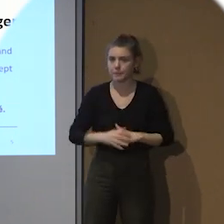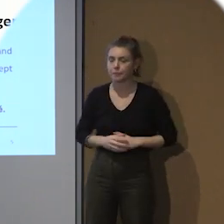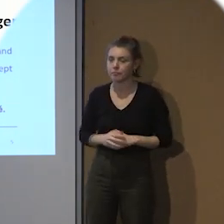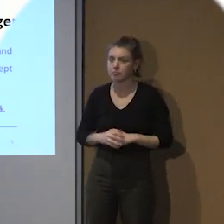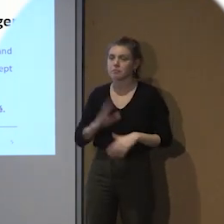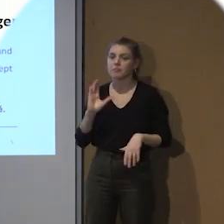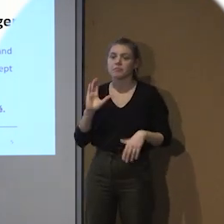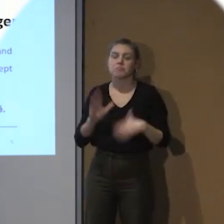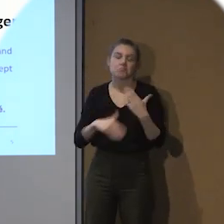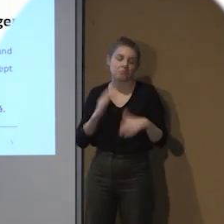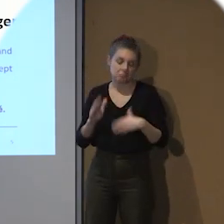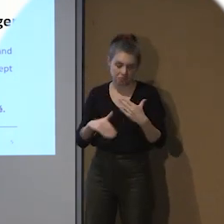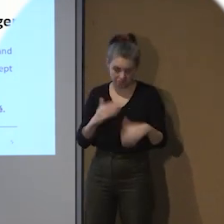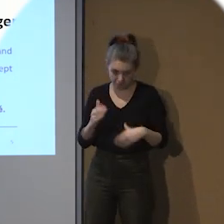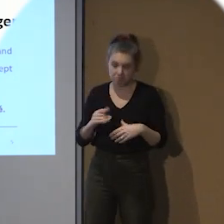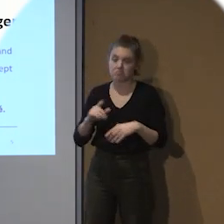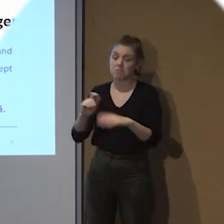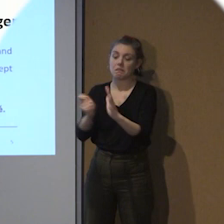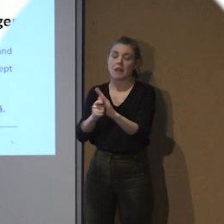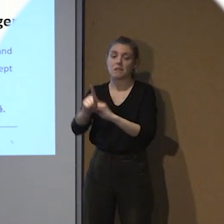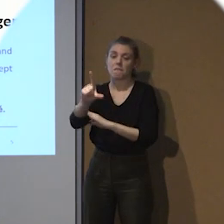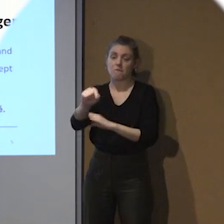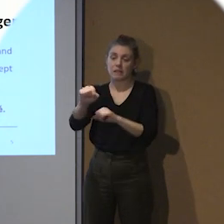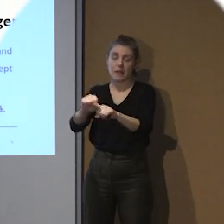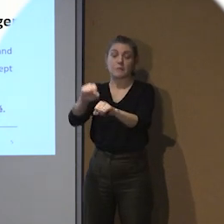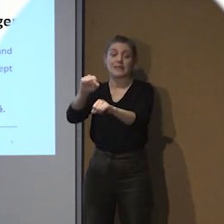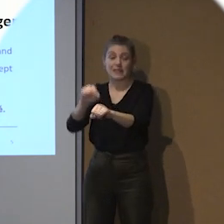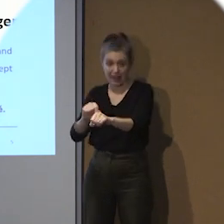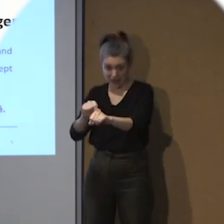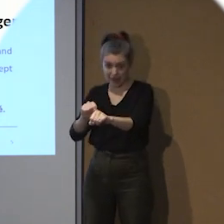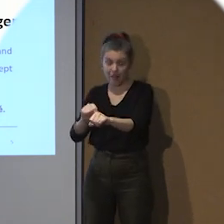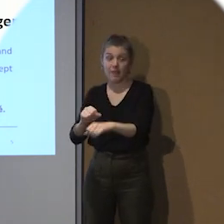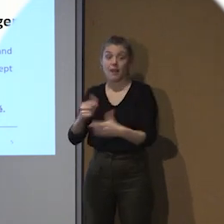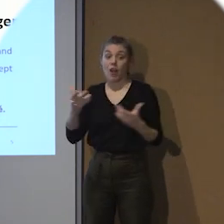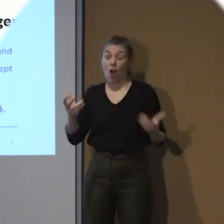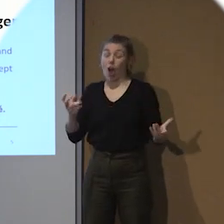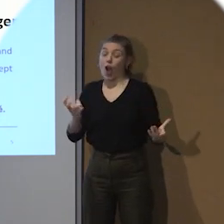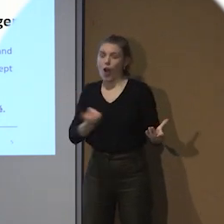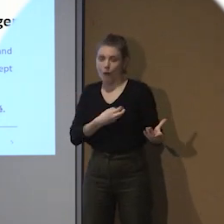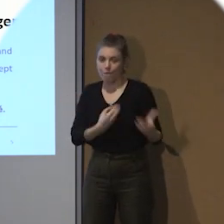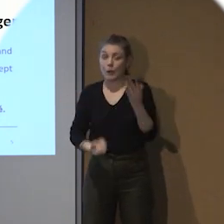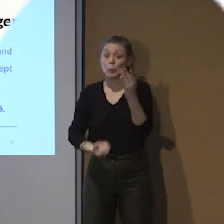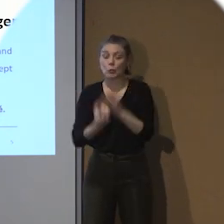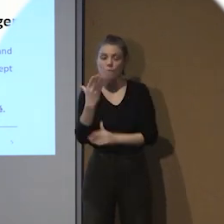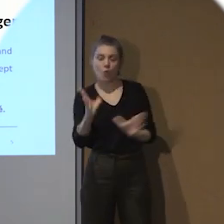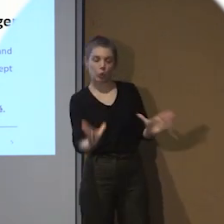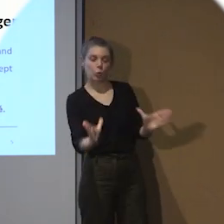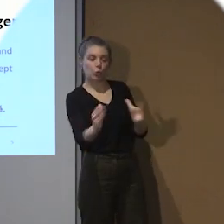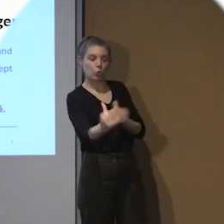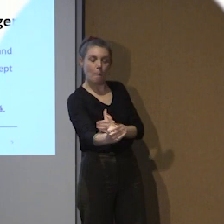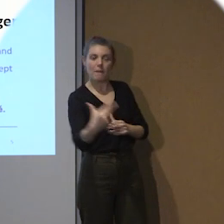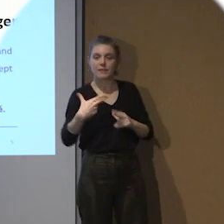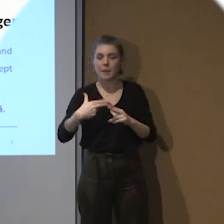Au cours de la première partie du XXe siècle, donc la physiologie va enfin se développer, et se développer à grande